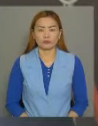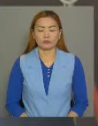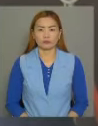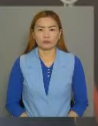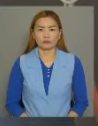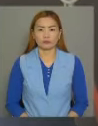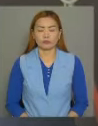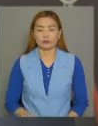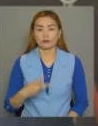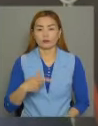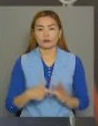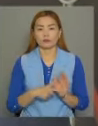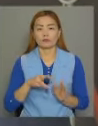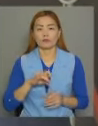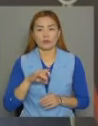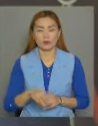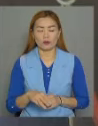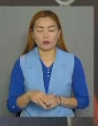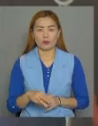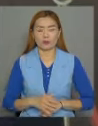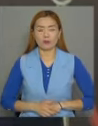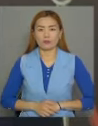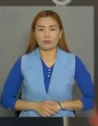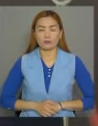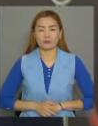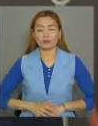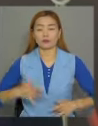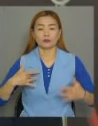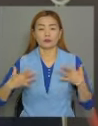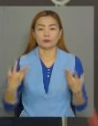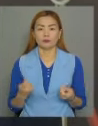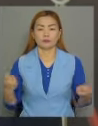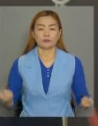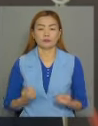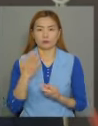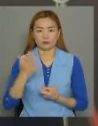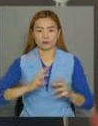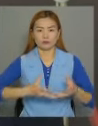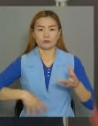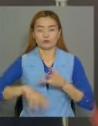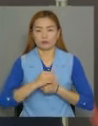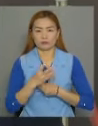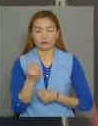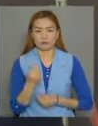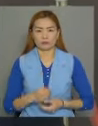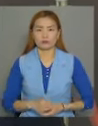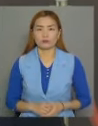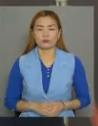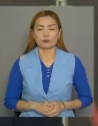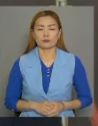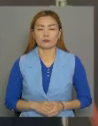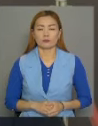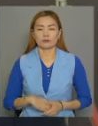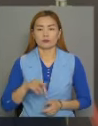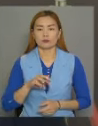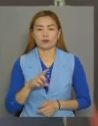Бүгін енді 27 наурыз халықаралық театрлар күнін тойлап жатыр бүкіл әлемде. Соның қатарында біздің